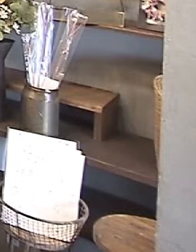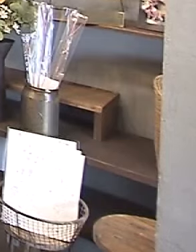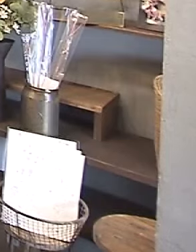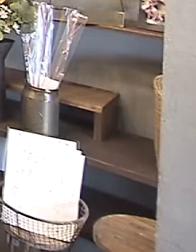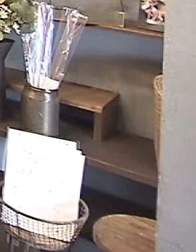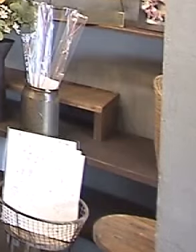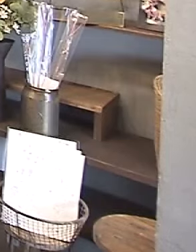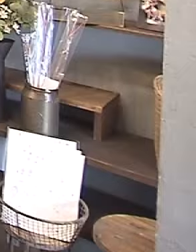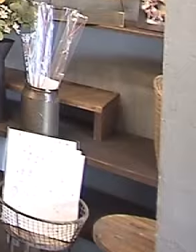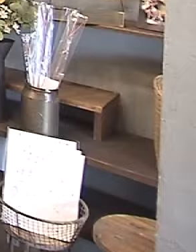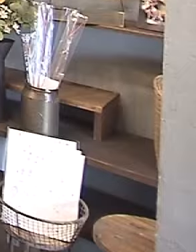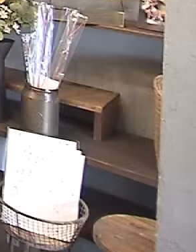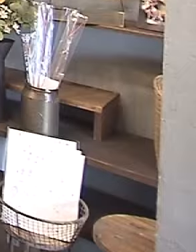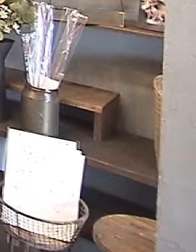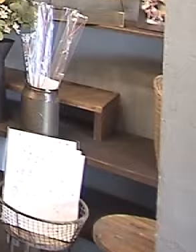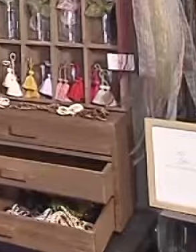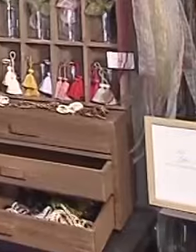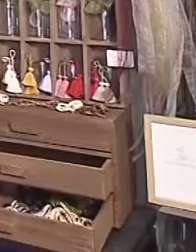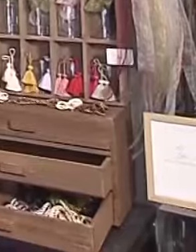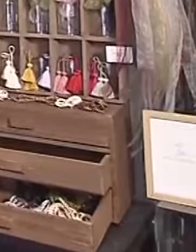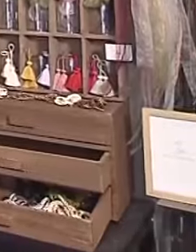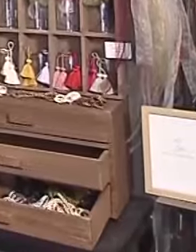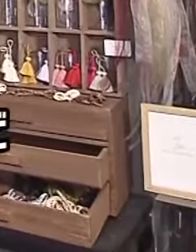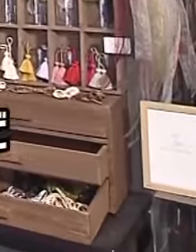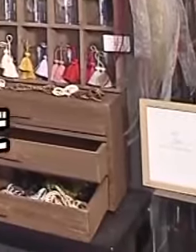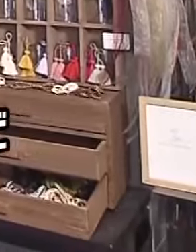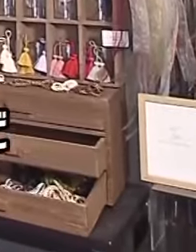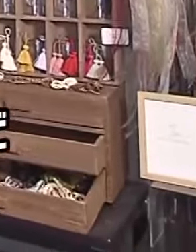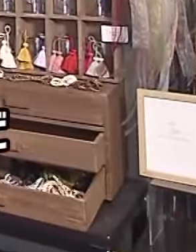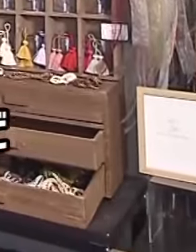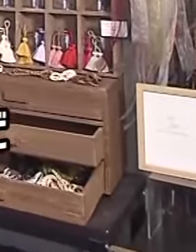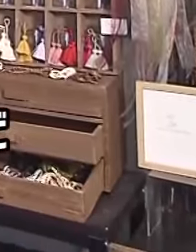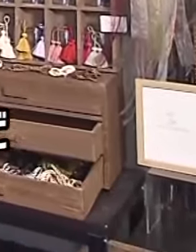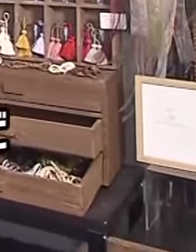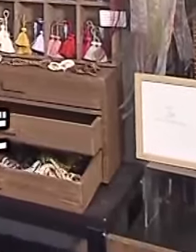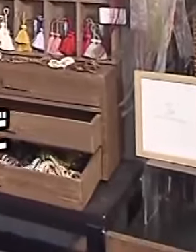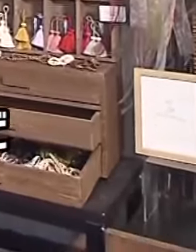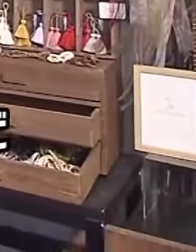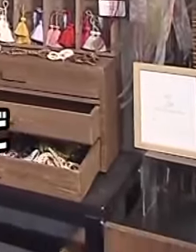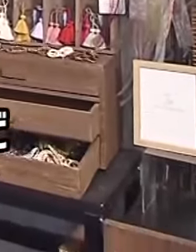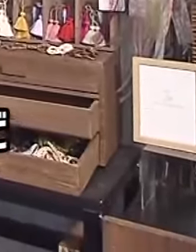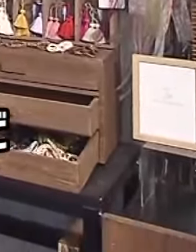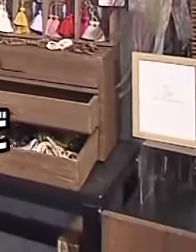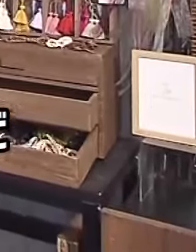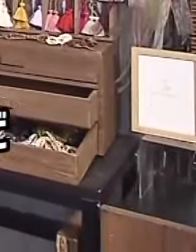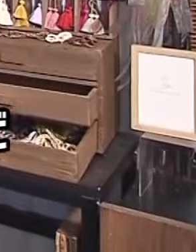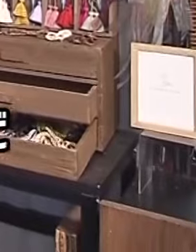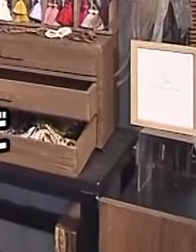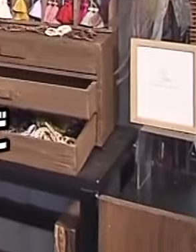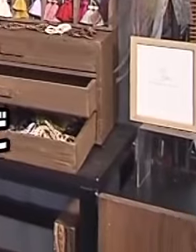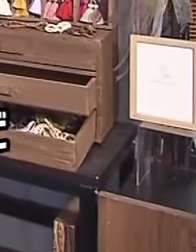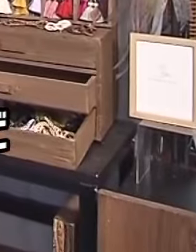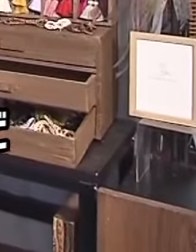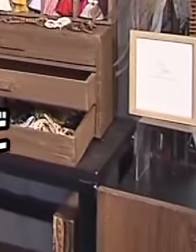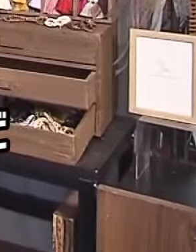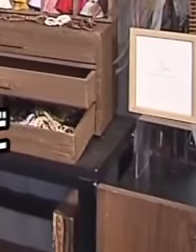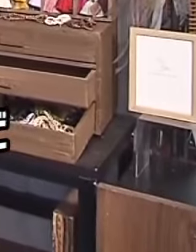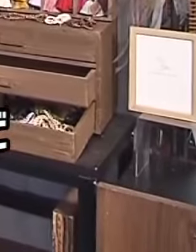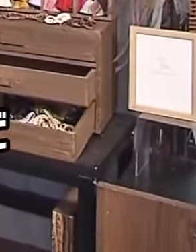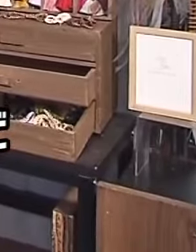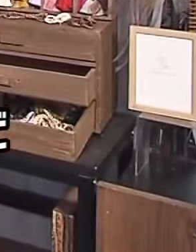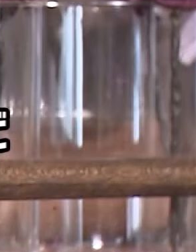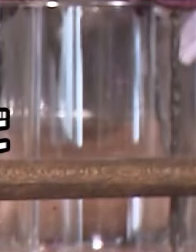ライフラワー、プリザーブドフラワーなどの販売、自分の好きな花を選んでブーケや髪飾りなどオーダーメ